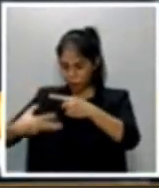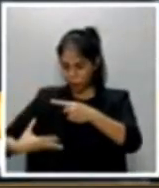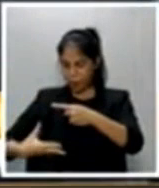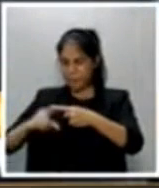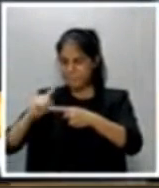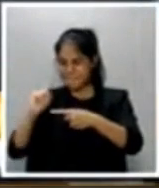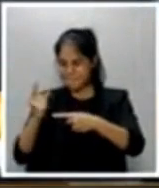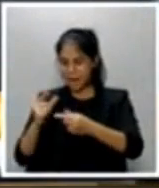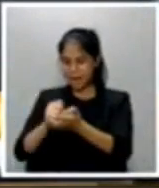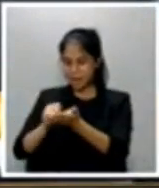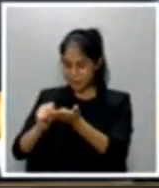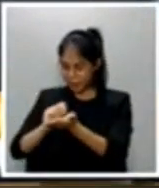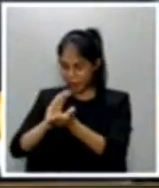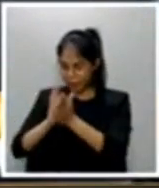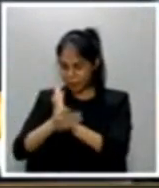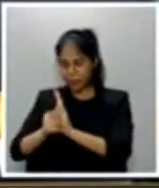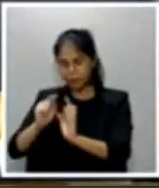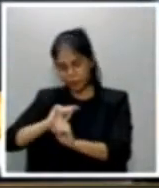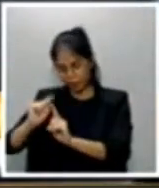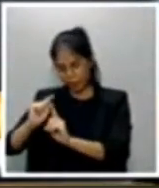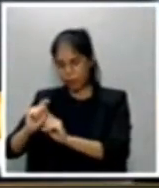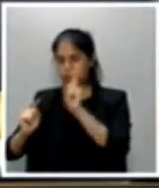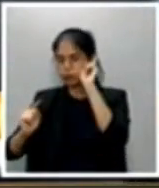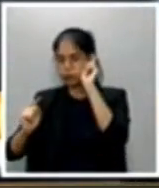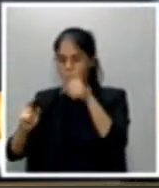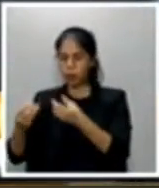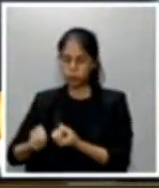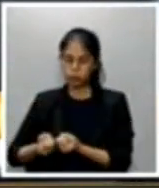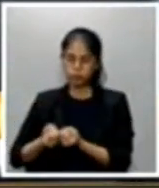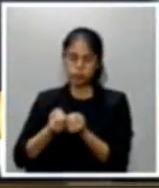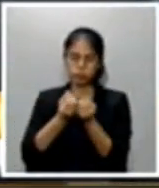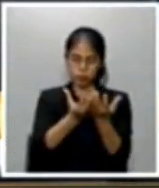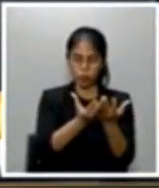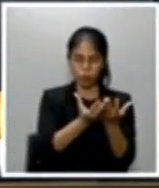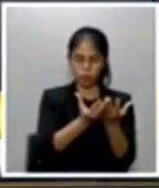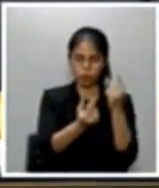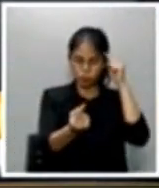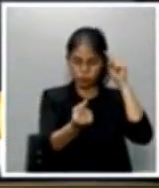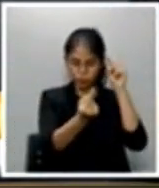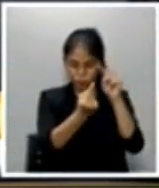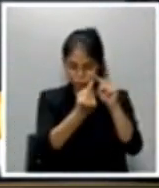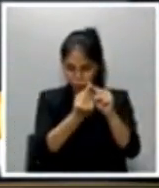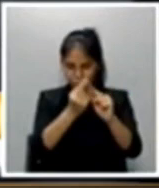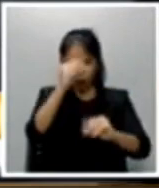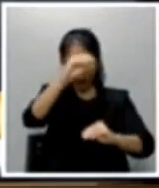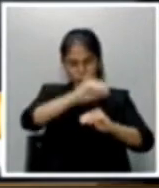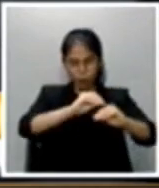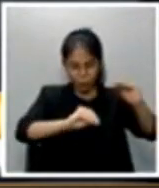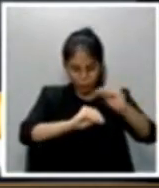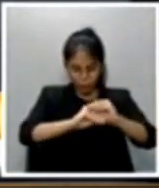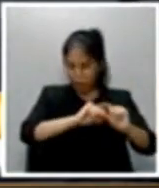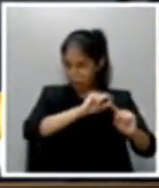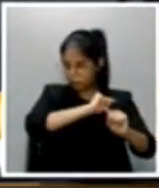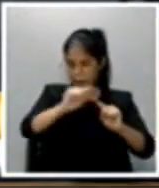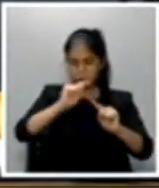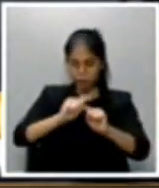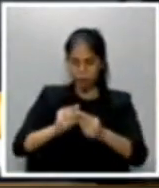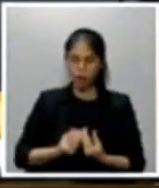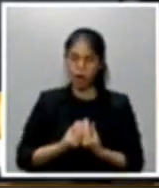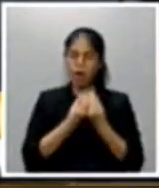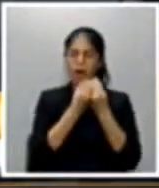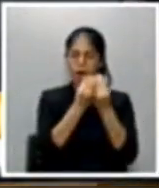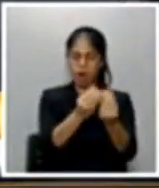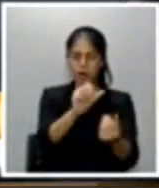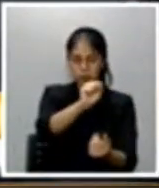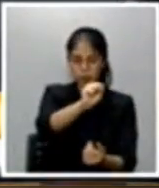รือหลักสูตรปรับปรุงนะครับแล้วก็ต้องส่งสาระสำคัญต่างๆเช่นวัตถุประสงค์โครงสร้างเหล่านี้เป็นต้นนะครับให้สก